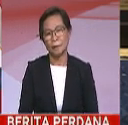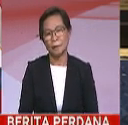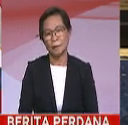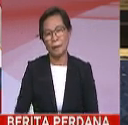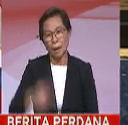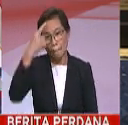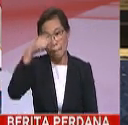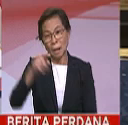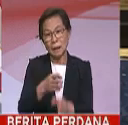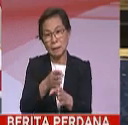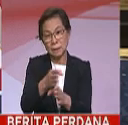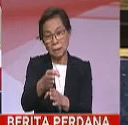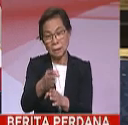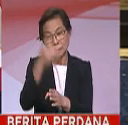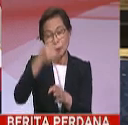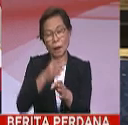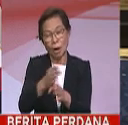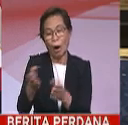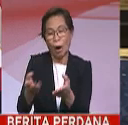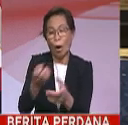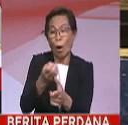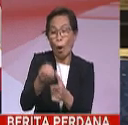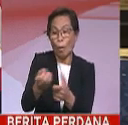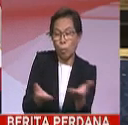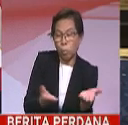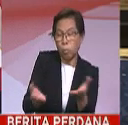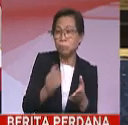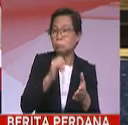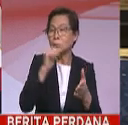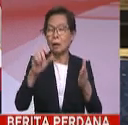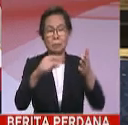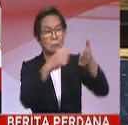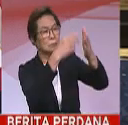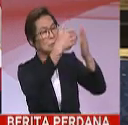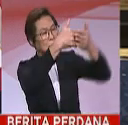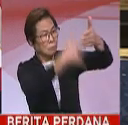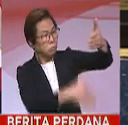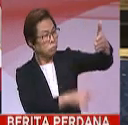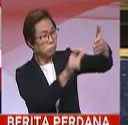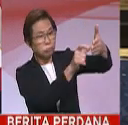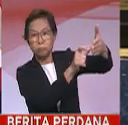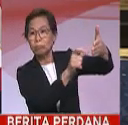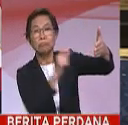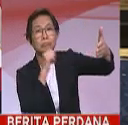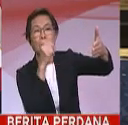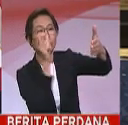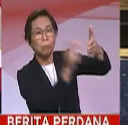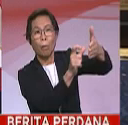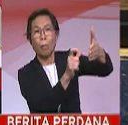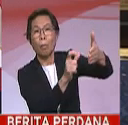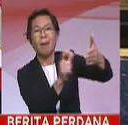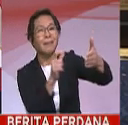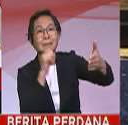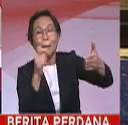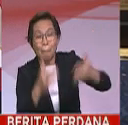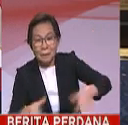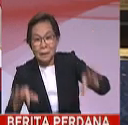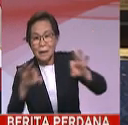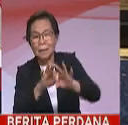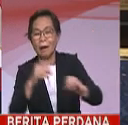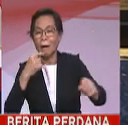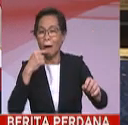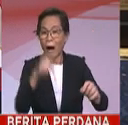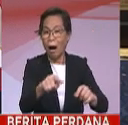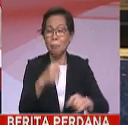Dan bagi sektor ataupun perkhidmatan yang tidak disenaraikan sebagai essential services, arahan